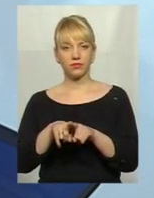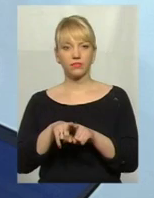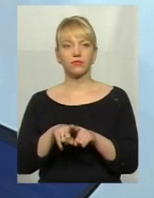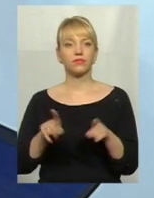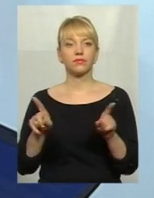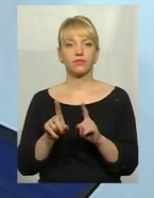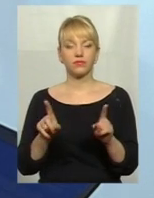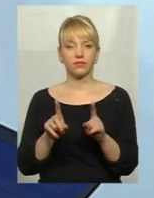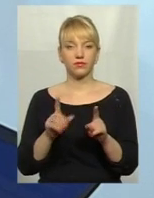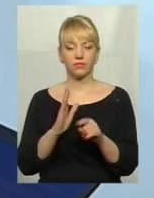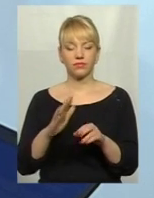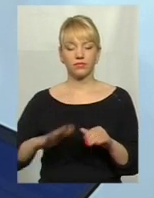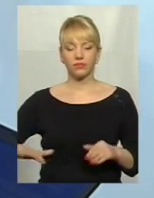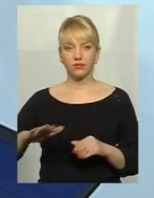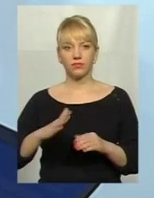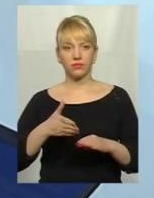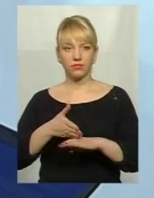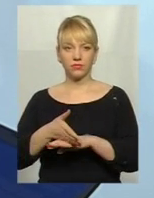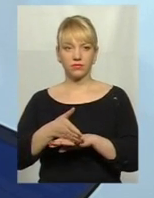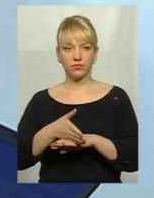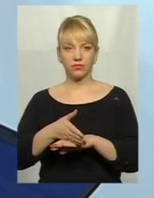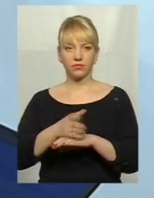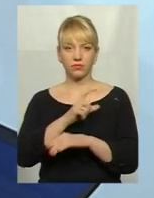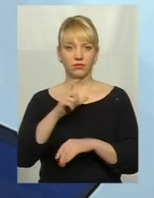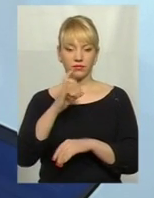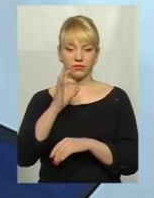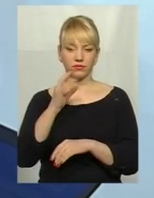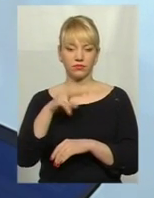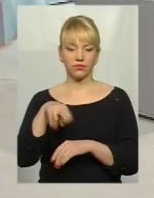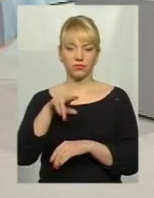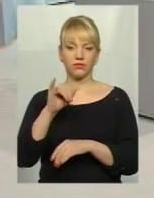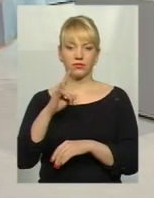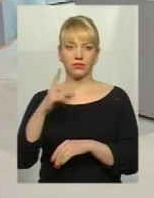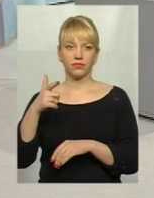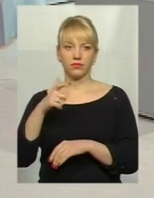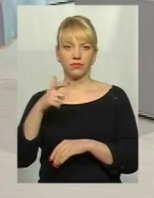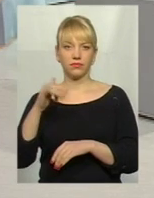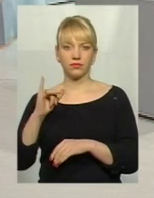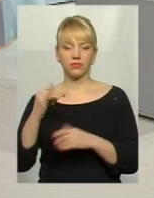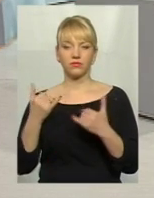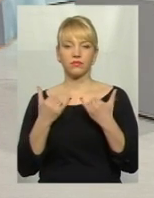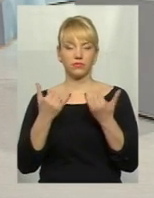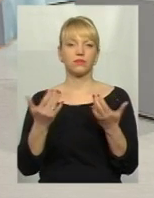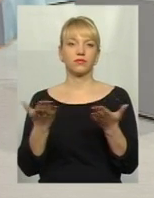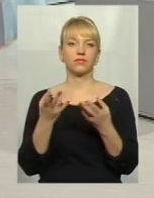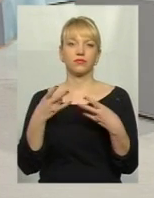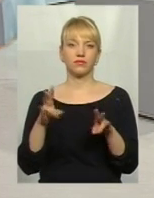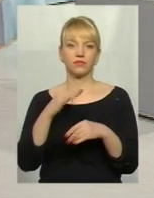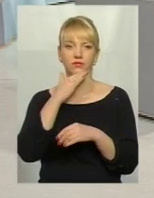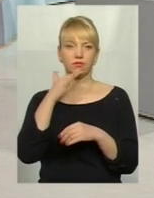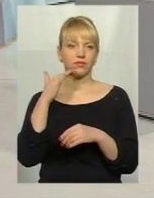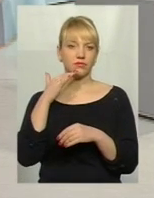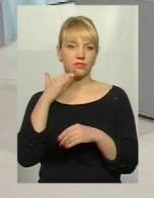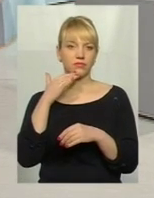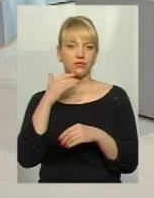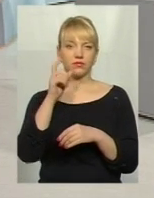в територію зайшли в основному холдинги, для яких не потрібно багато